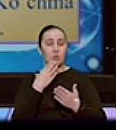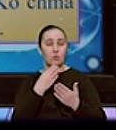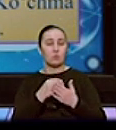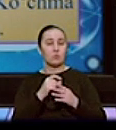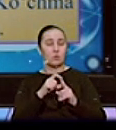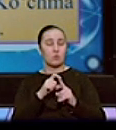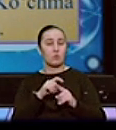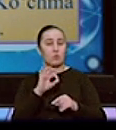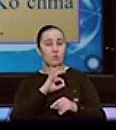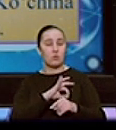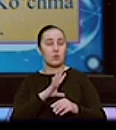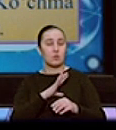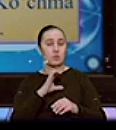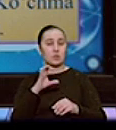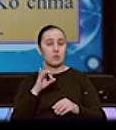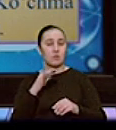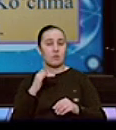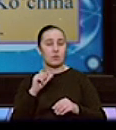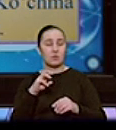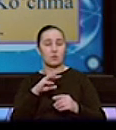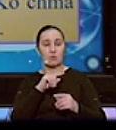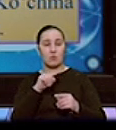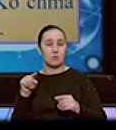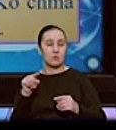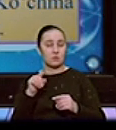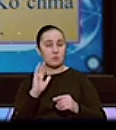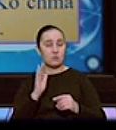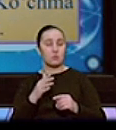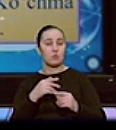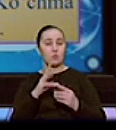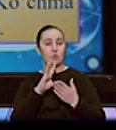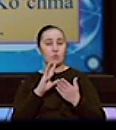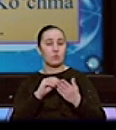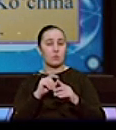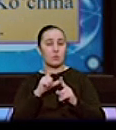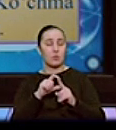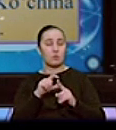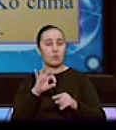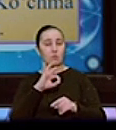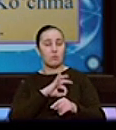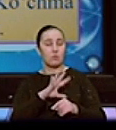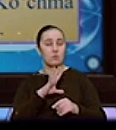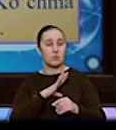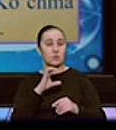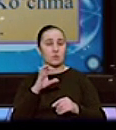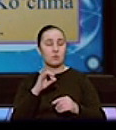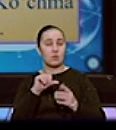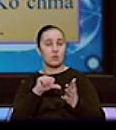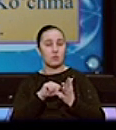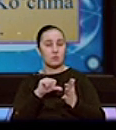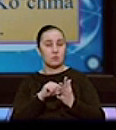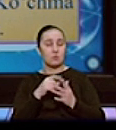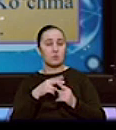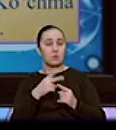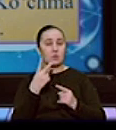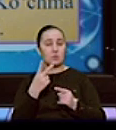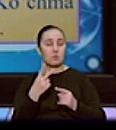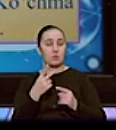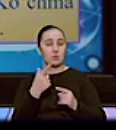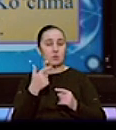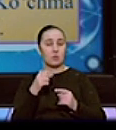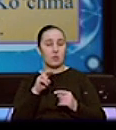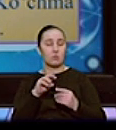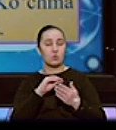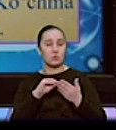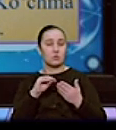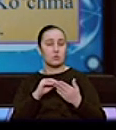O'z ma'nosida qo'llangan sifatlarning tagiga chizing. Ko'chma ma'noda qo'llangan sifatlarni qatnashtirib, ikkita